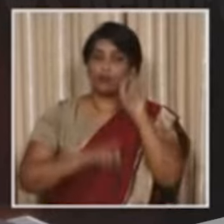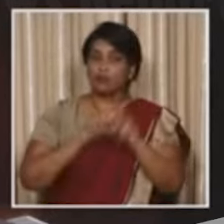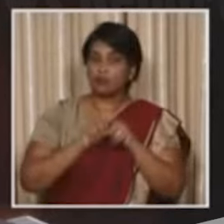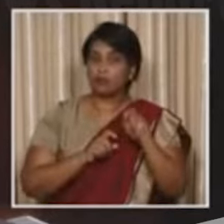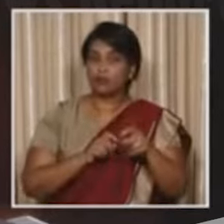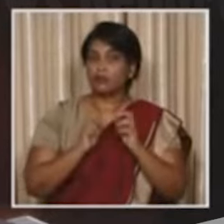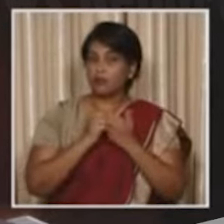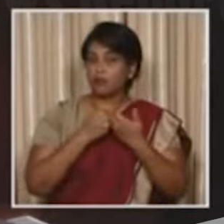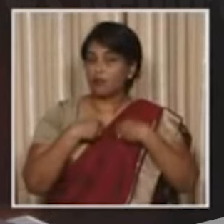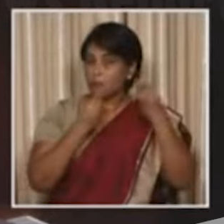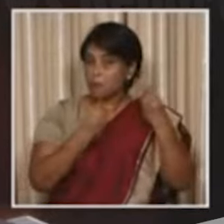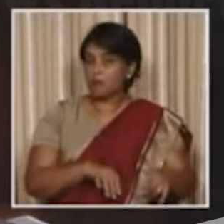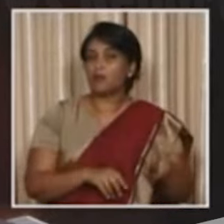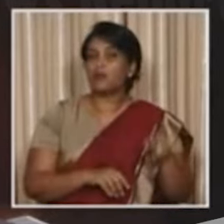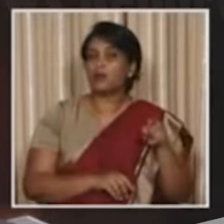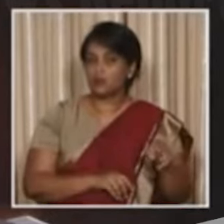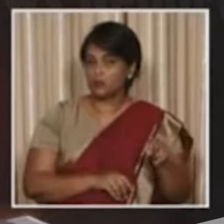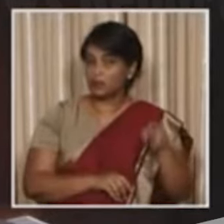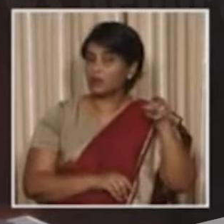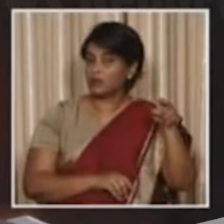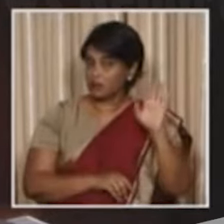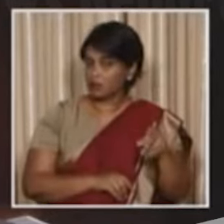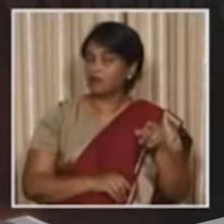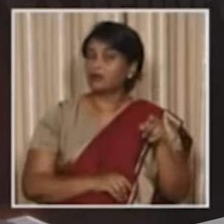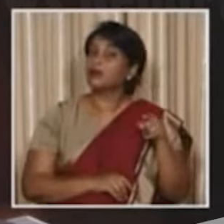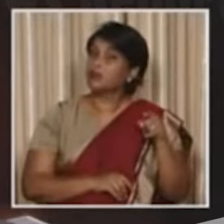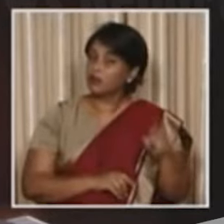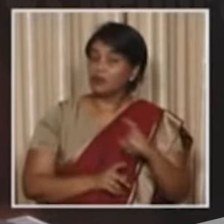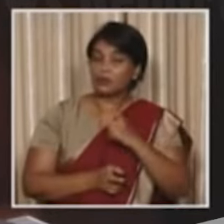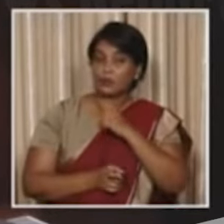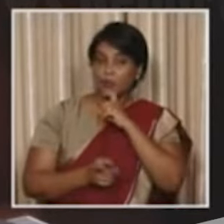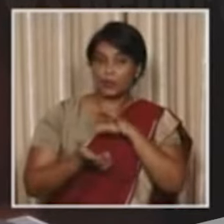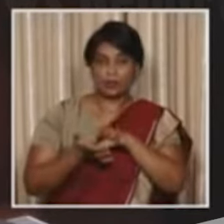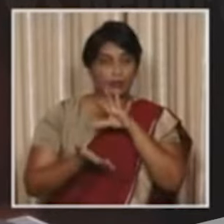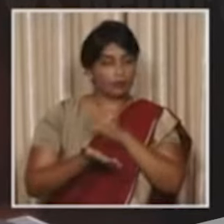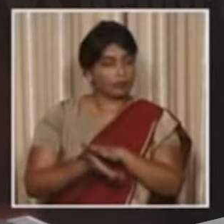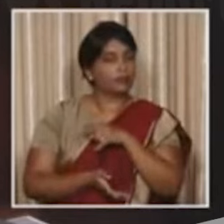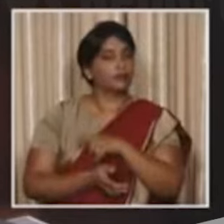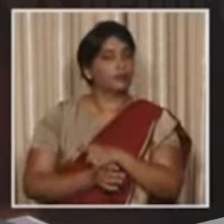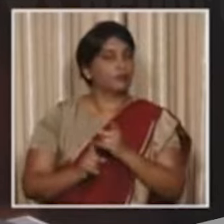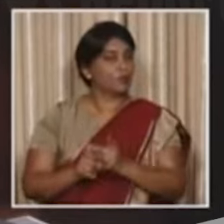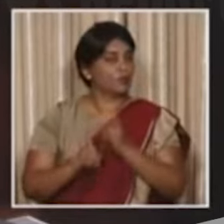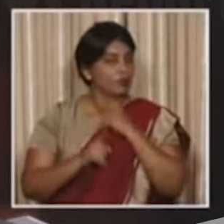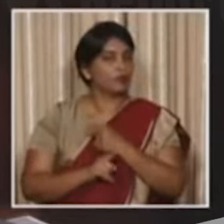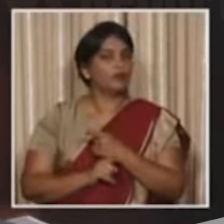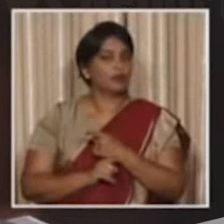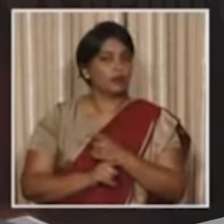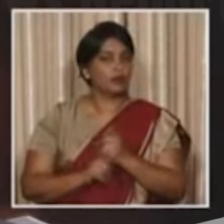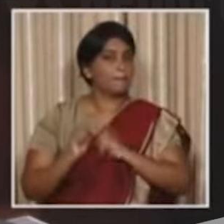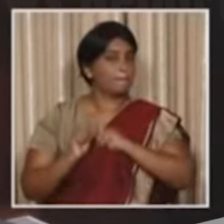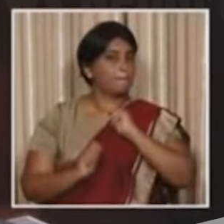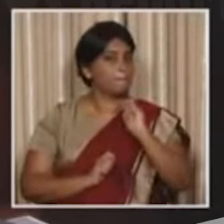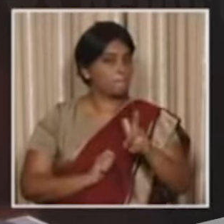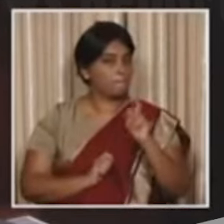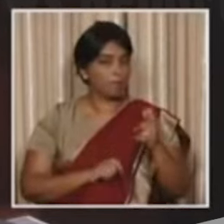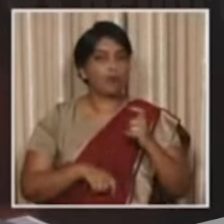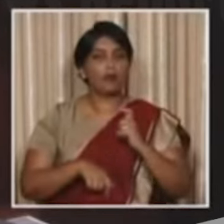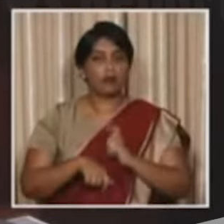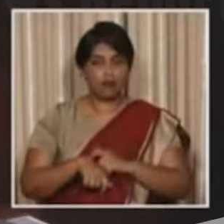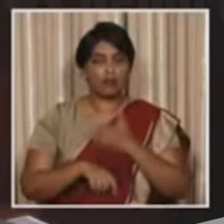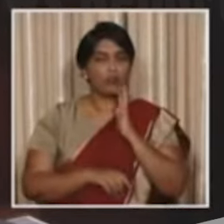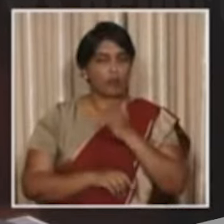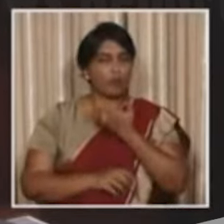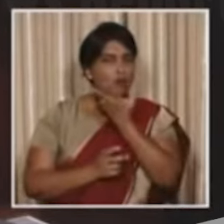ජනතාවට මේ සිදුණු අගතිය තුළ ඒ අයට මේ නඩු තීන්දුව පදනම් කරගෙන වන්දි ලබා ගැනීමේ අවස්ථාවක්